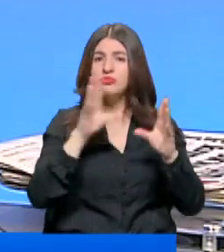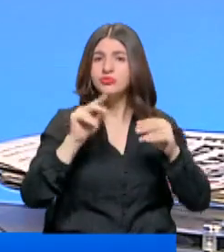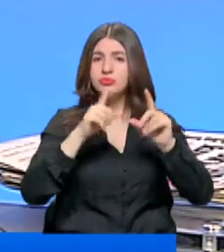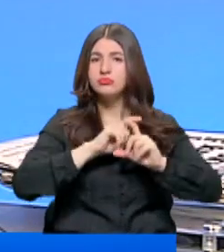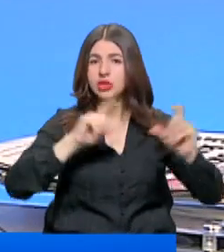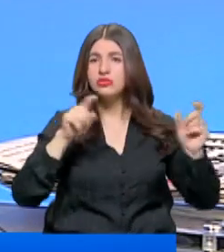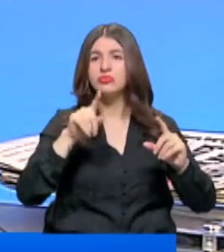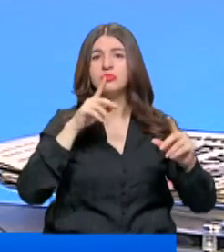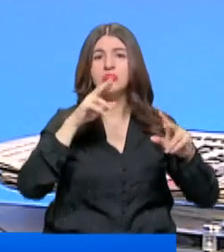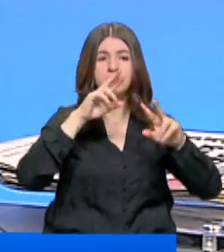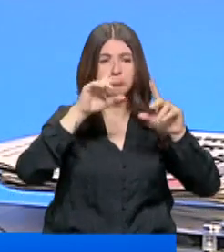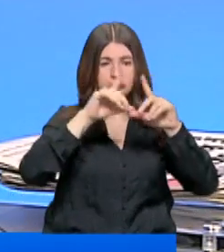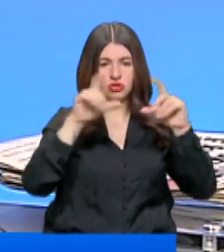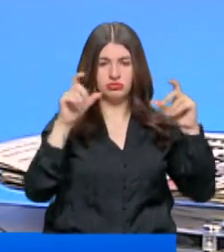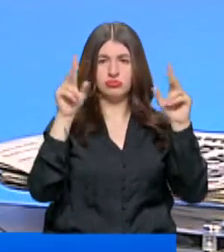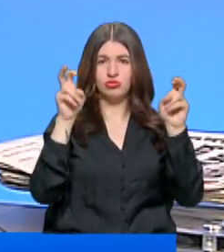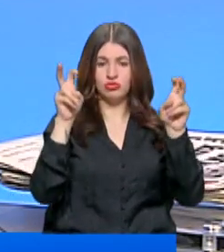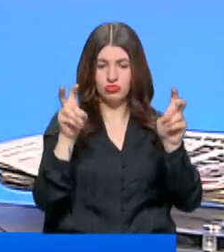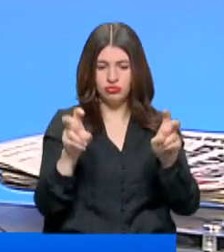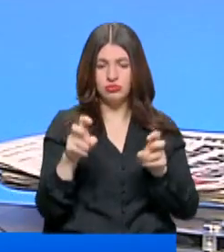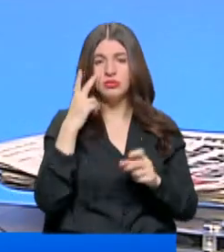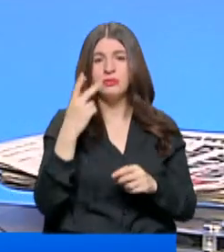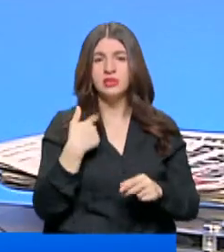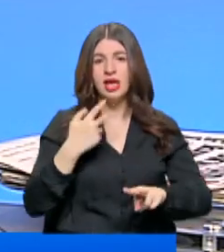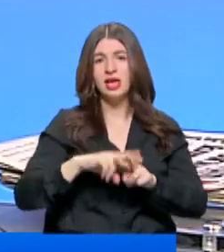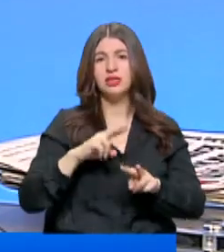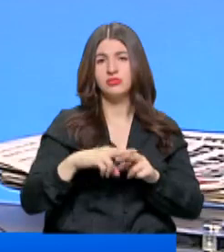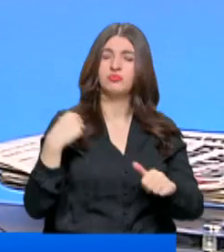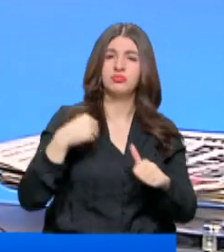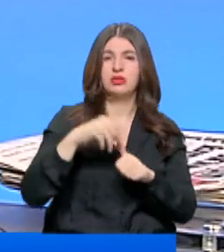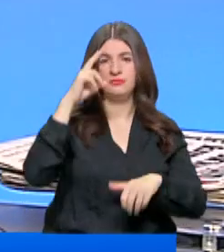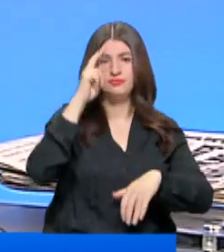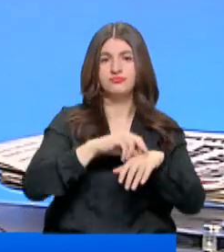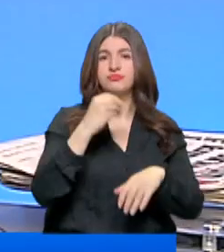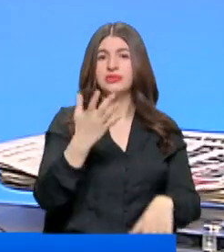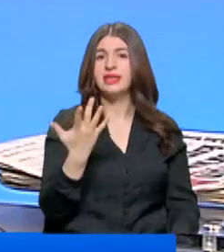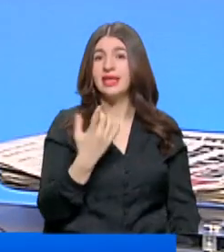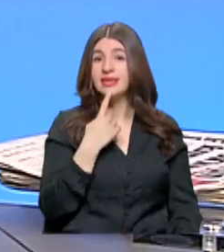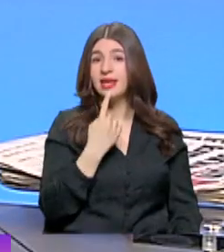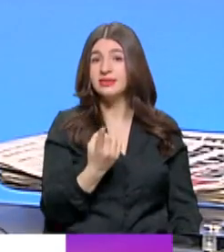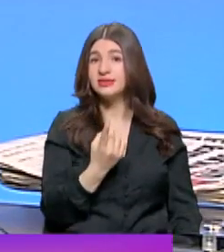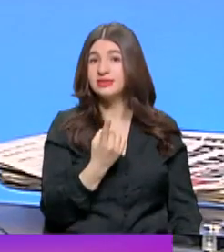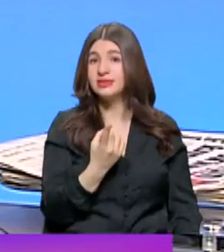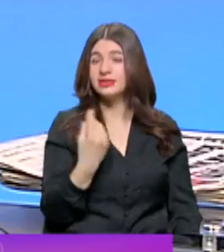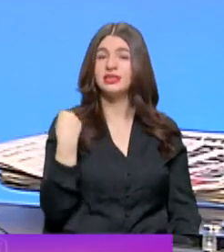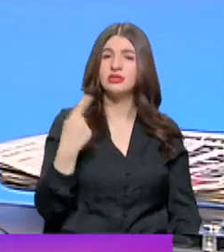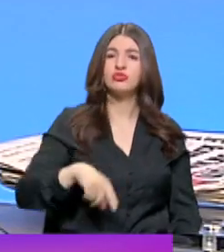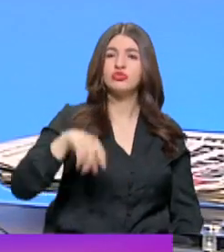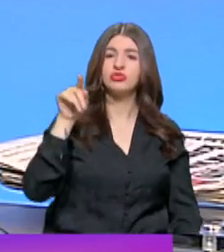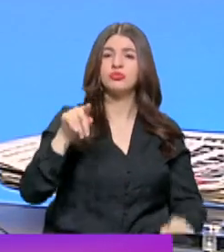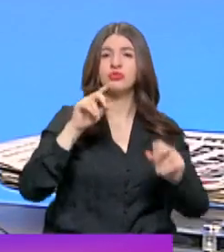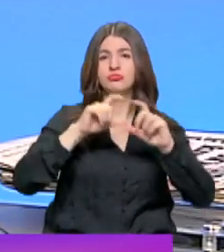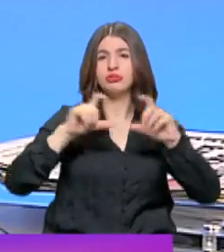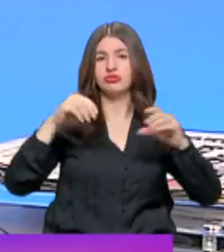manşetler Tüm bu başları baktığımızda bizde etiketimiz bir kez daha hatırlatalım Ne dersiniz Yenigün'de